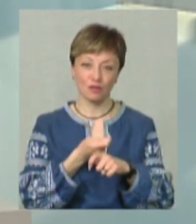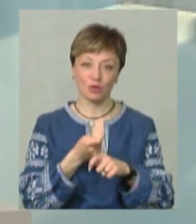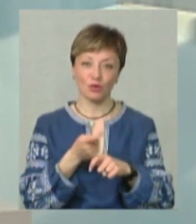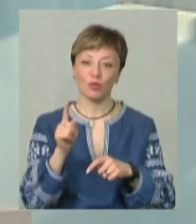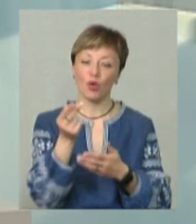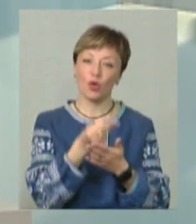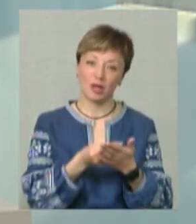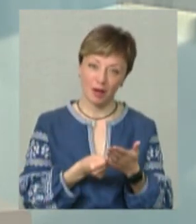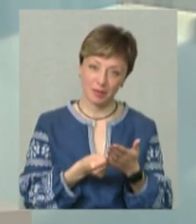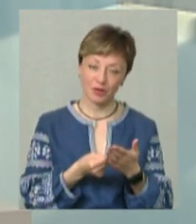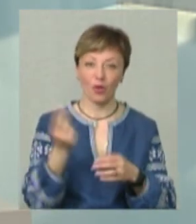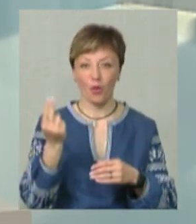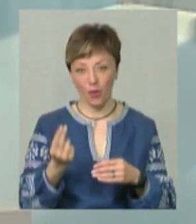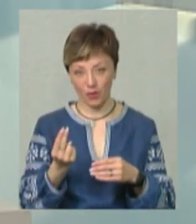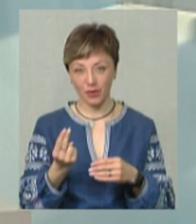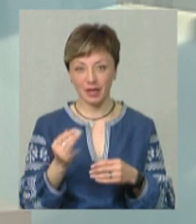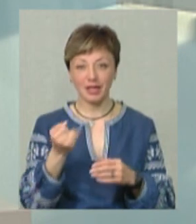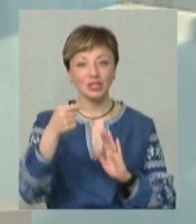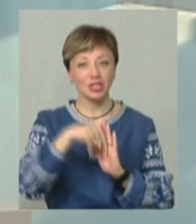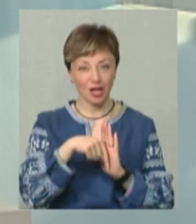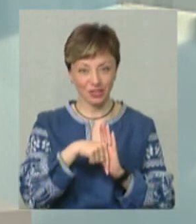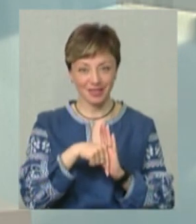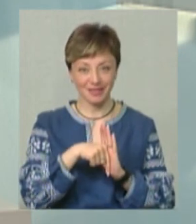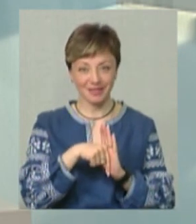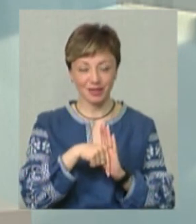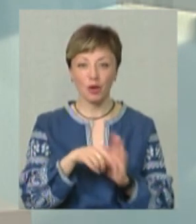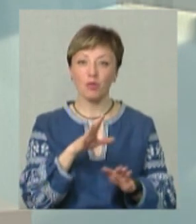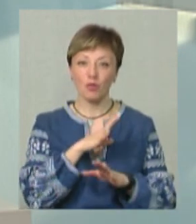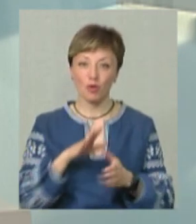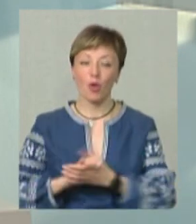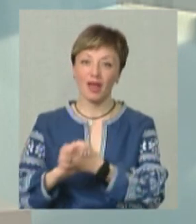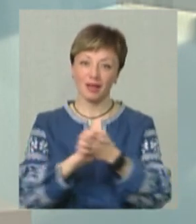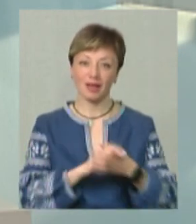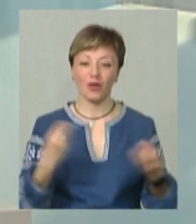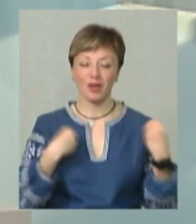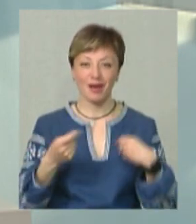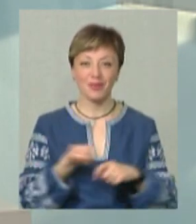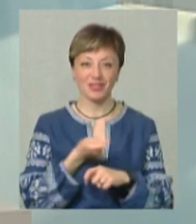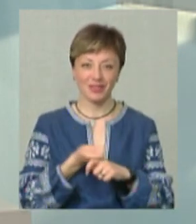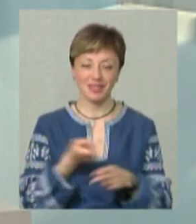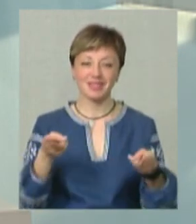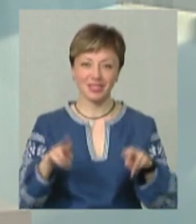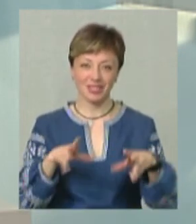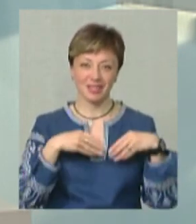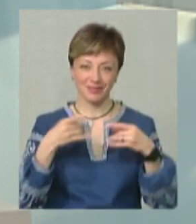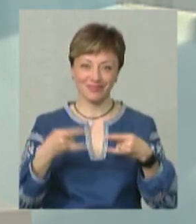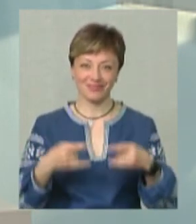стосується орнаменту, кольору та значення. Будьмо єдині, одягаймо вишиванку та залишаємось суспільним.